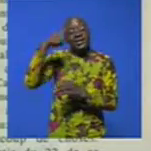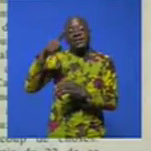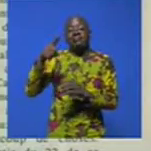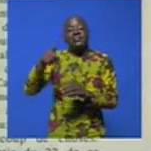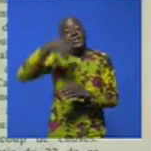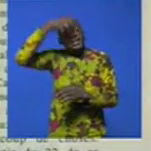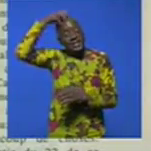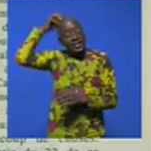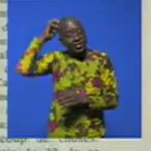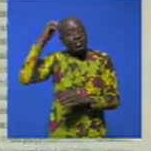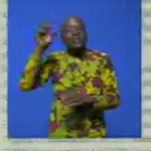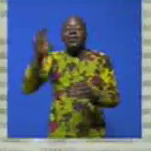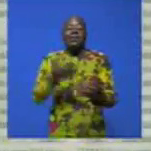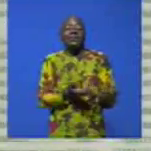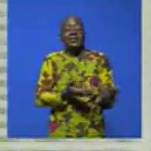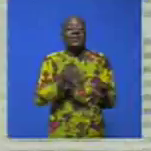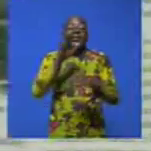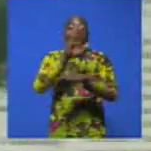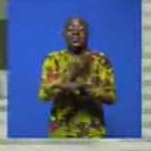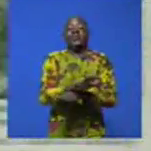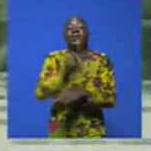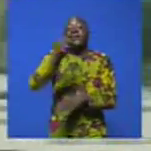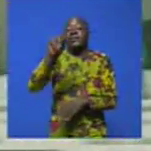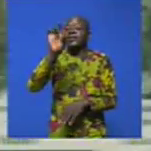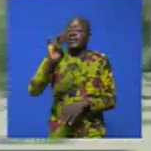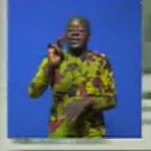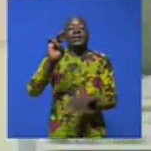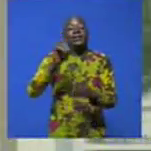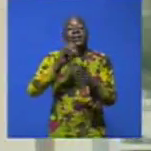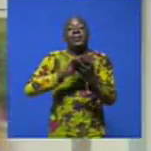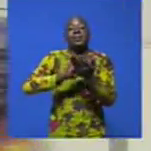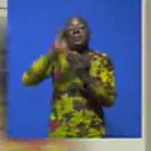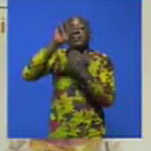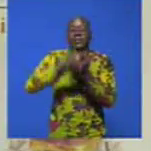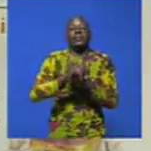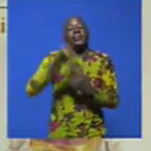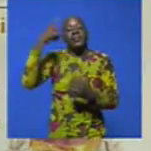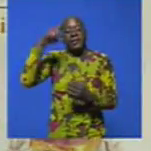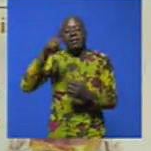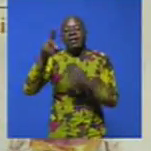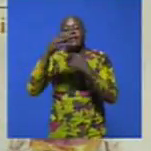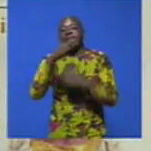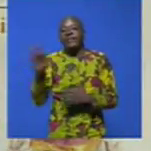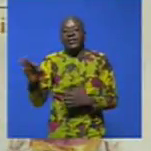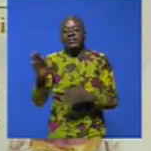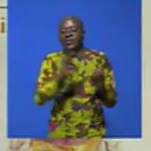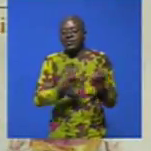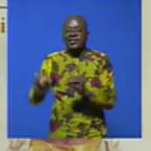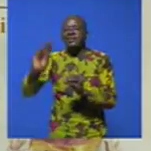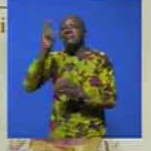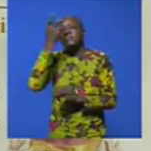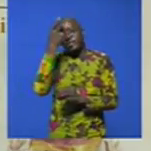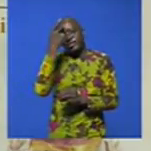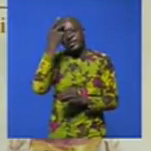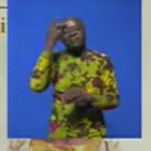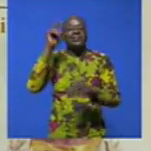verdict est attendu au soir du 27 mai à paris parlant de verdict celui de l'opposition politique est également sans appel